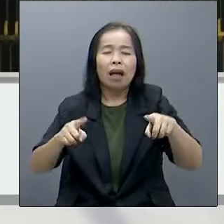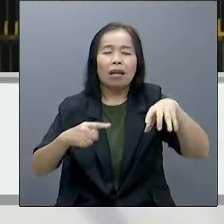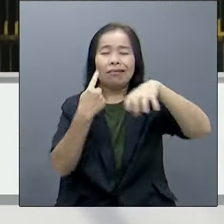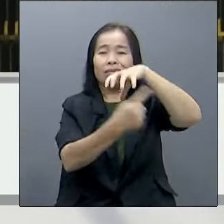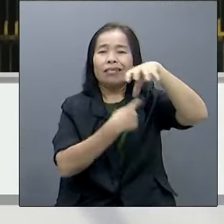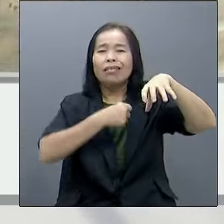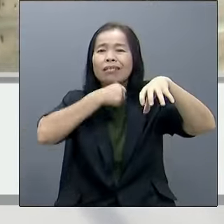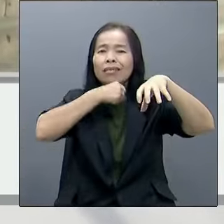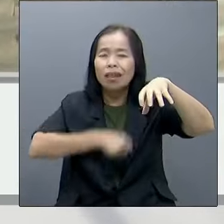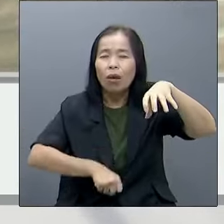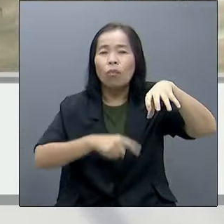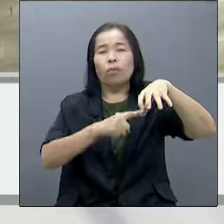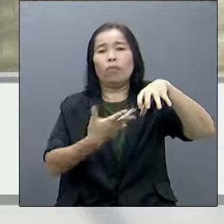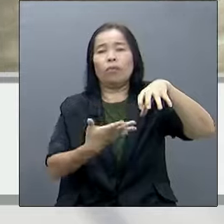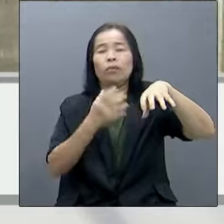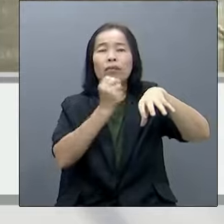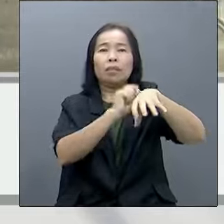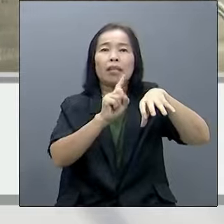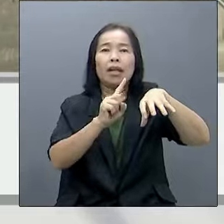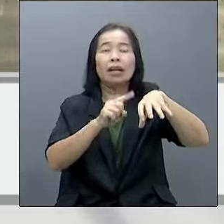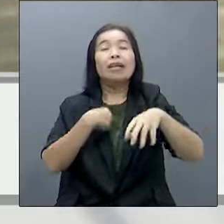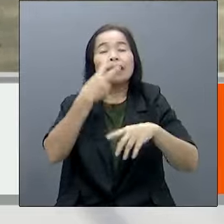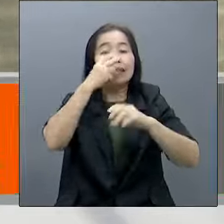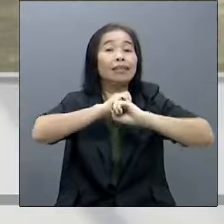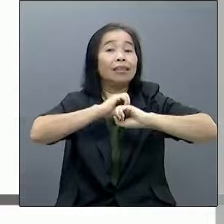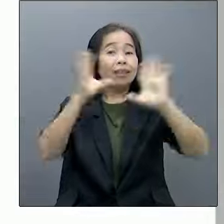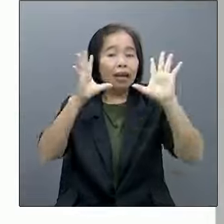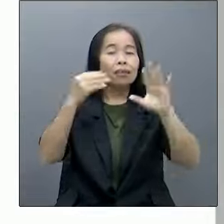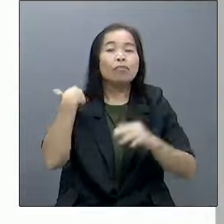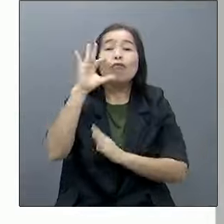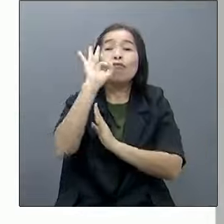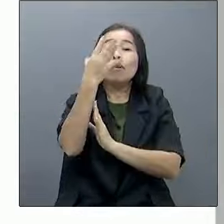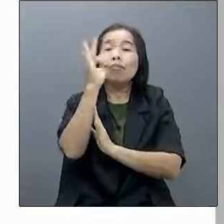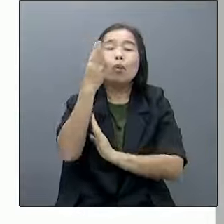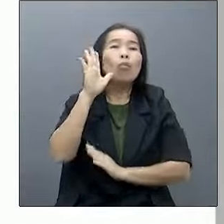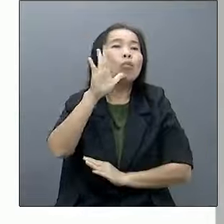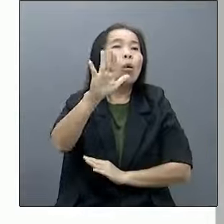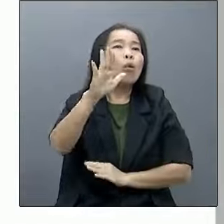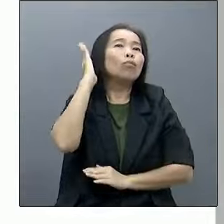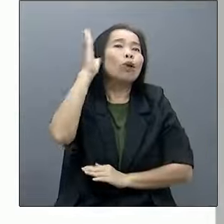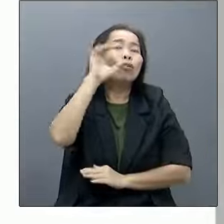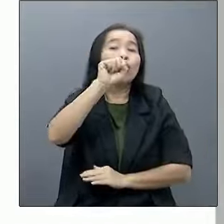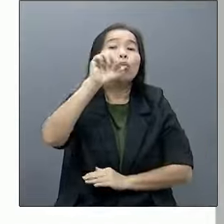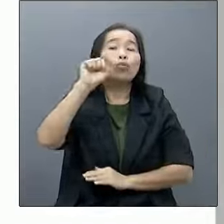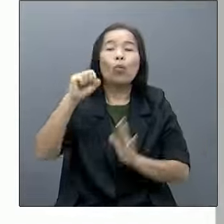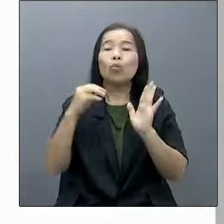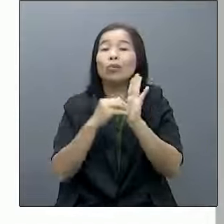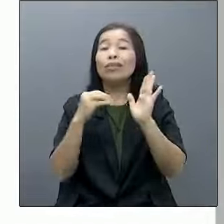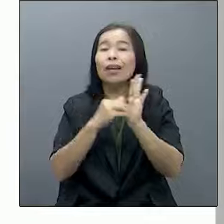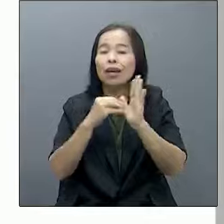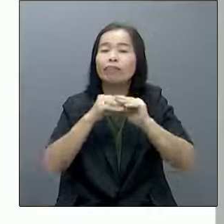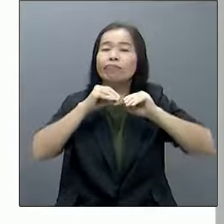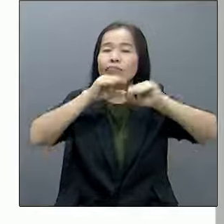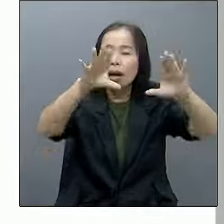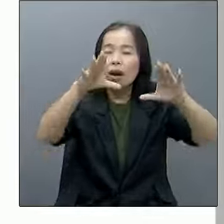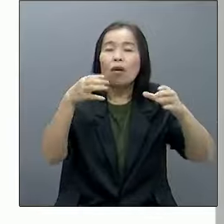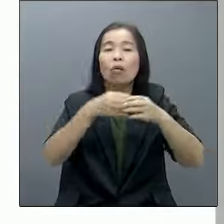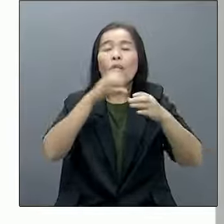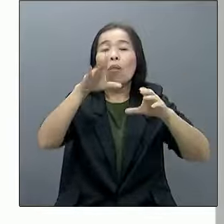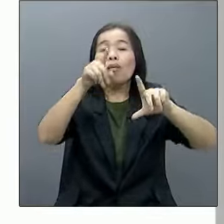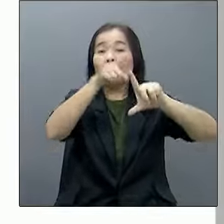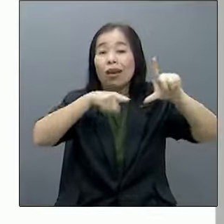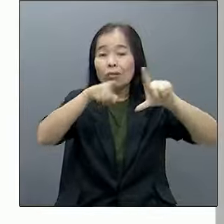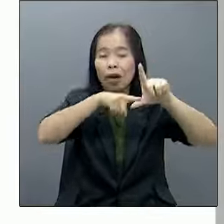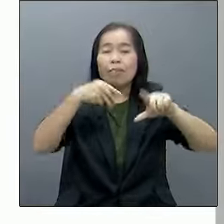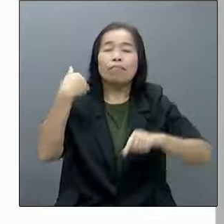ูภพเพอนไวอาจจะเหนไม่ชัดนะคะไปดูภาพนิงจาก Facebook ของคุสุพนัมนชัยนั้สอ กอธม.ของพักกาวไลเขาก็มีการโส